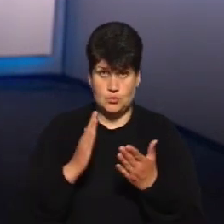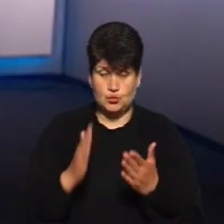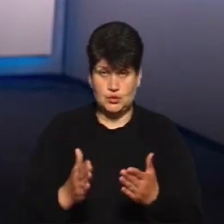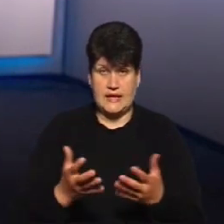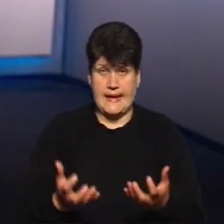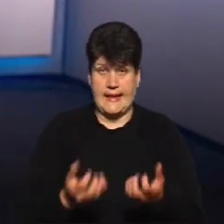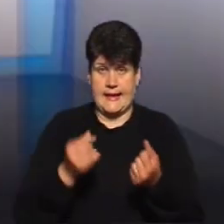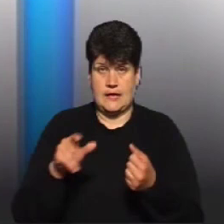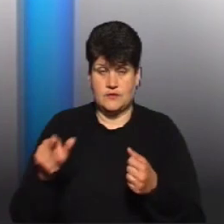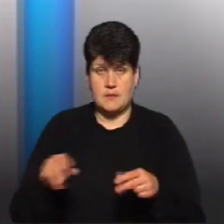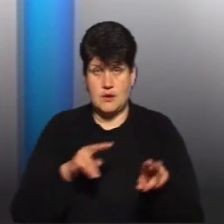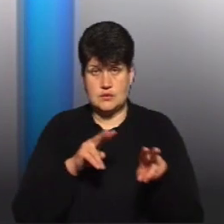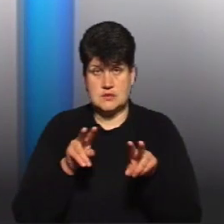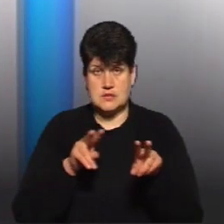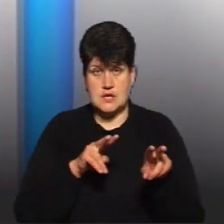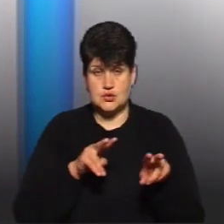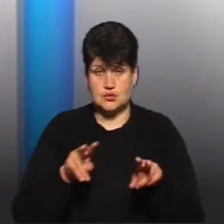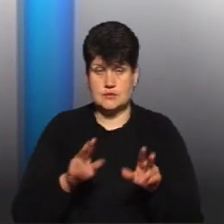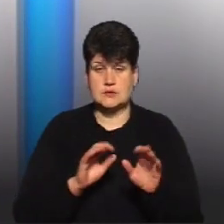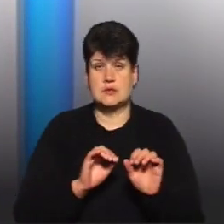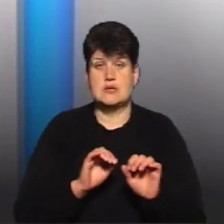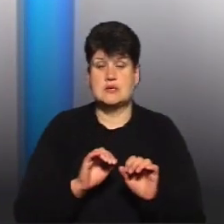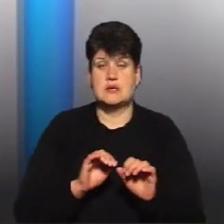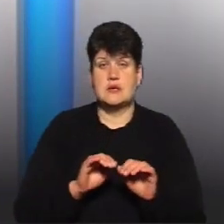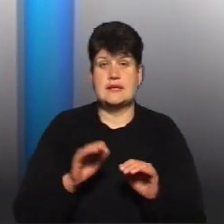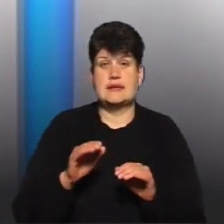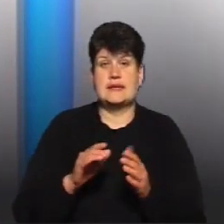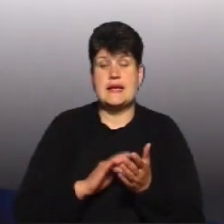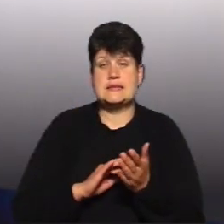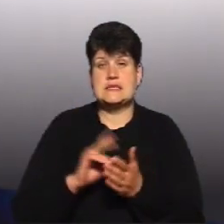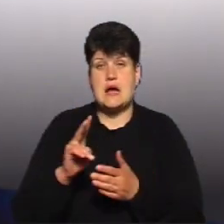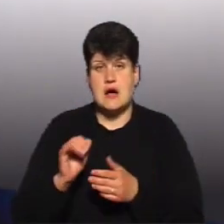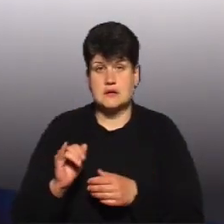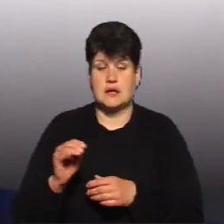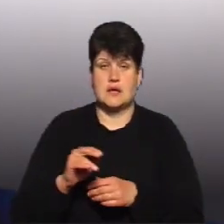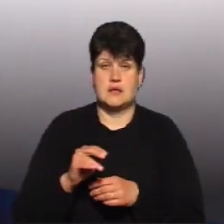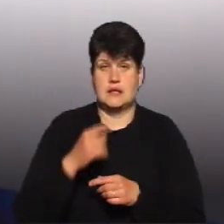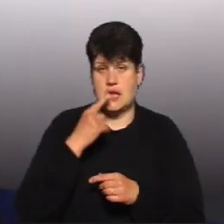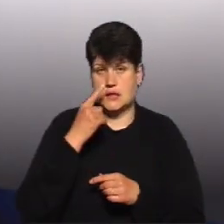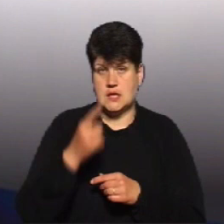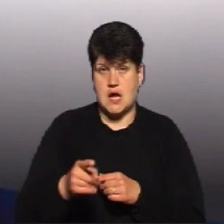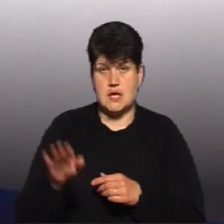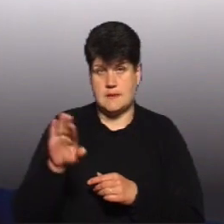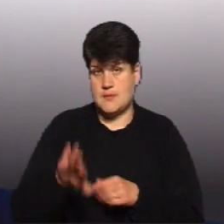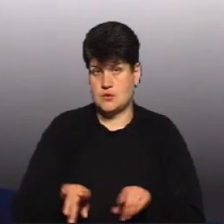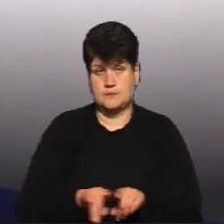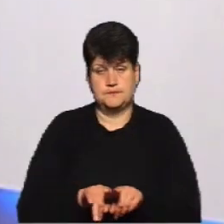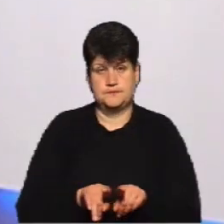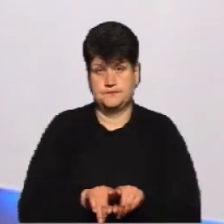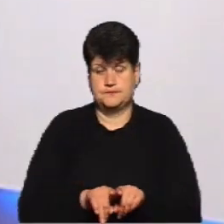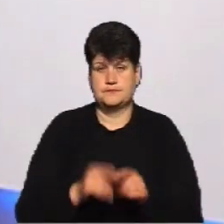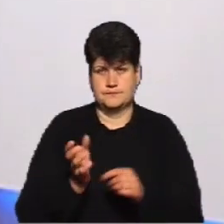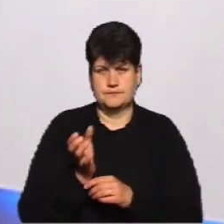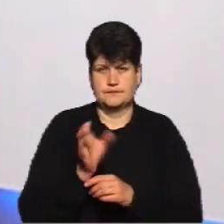за безпекою на воді? Так, так. І на дальньому пляжі, і на пляжі Циганка. Я пропоную у невеличкому коментарі зараз подивитися,